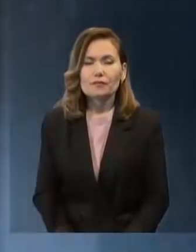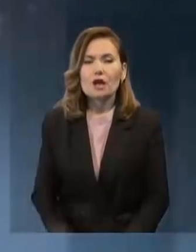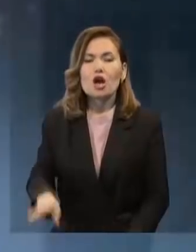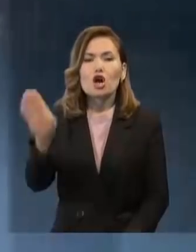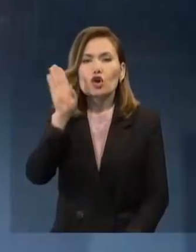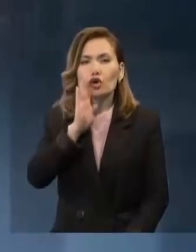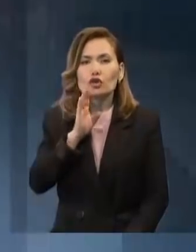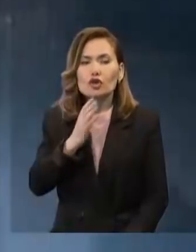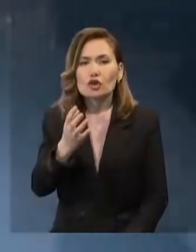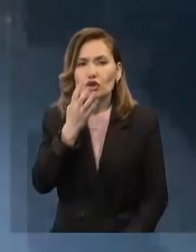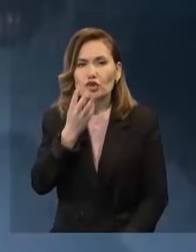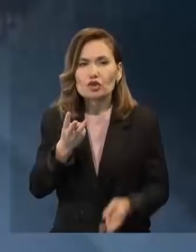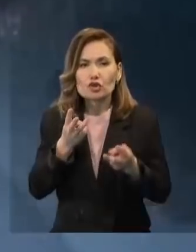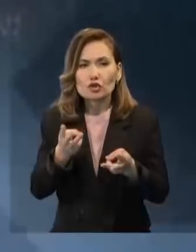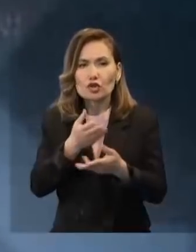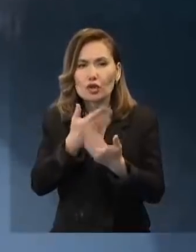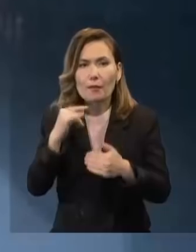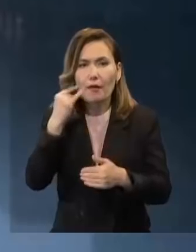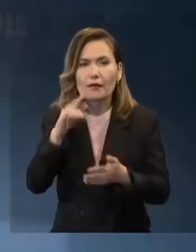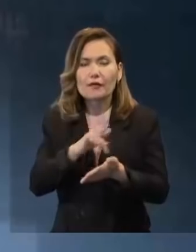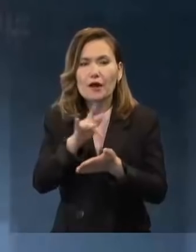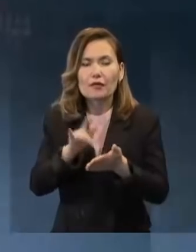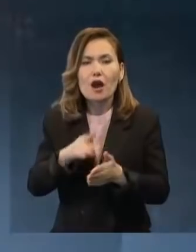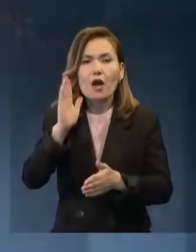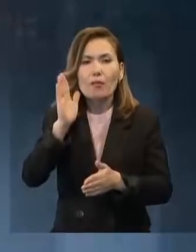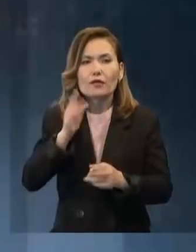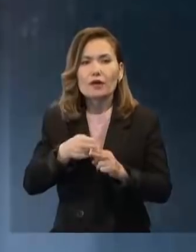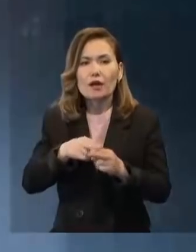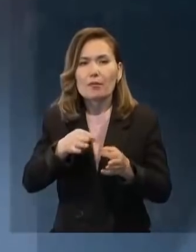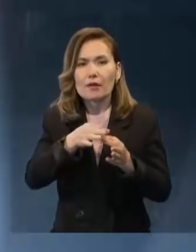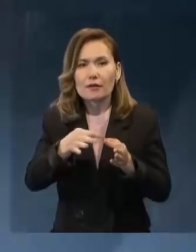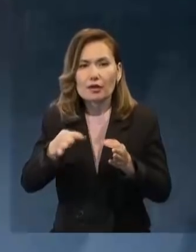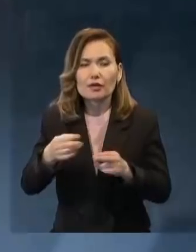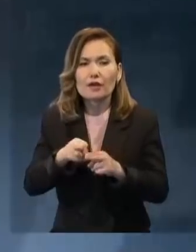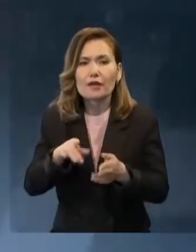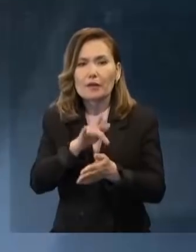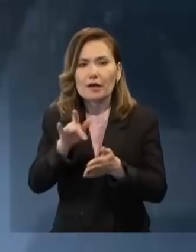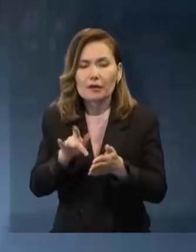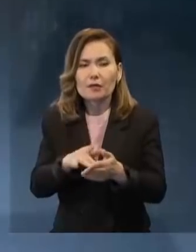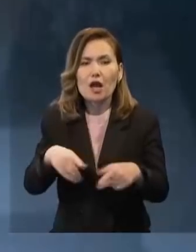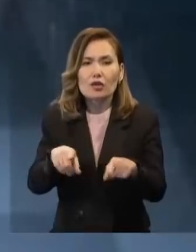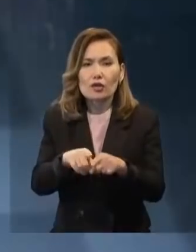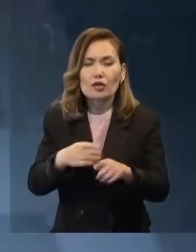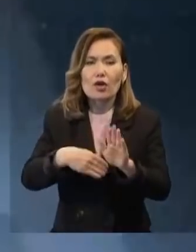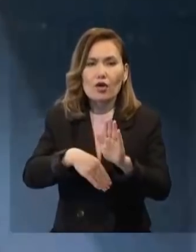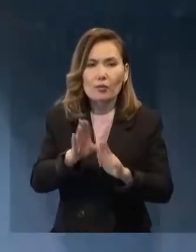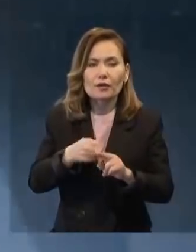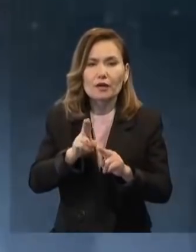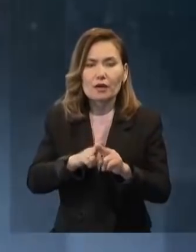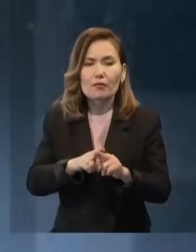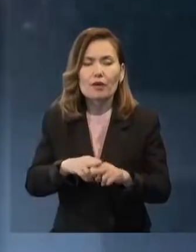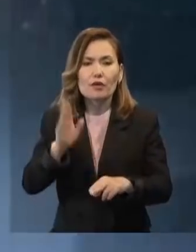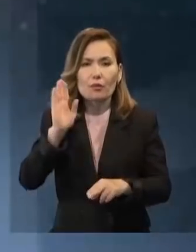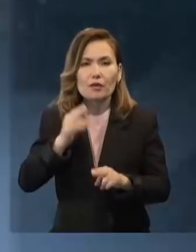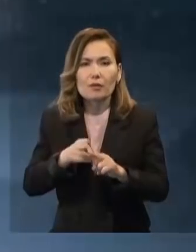Су мен жылуға жармай отырса да Павлодар қаласы болашақта Ливерпуль, Бирмингем, Мюнхен қалаларынан кем түспейтіндей жаңғырады